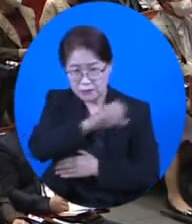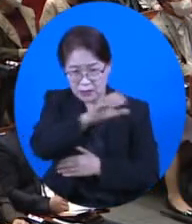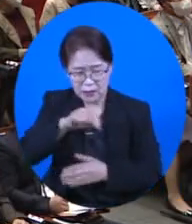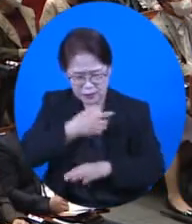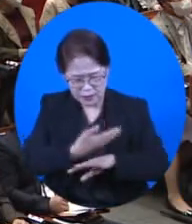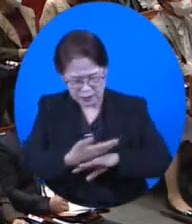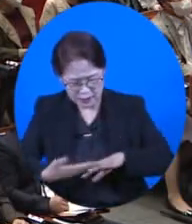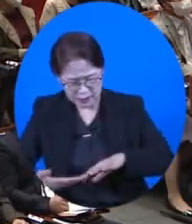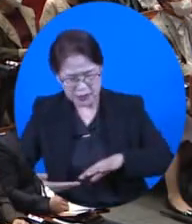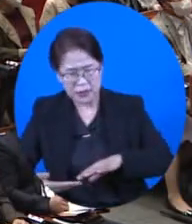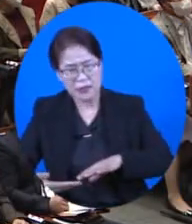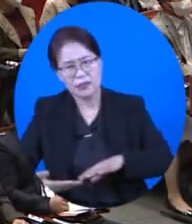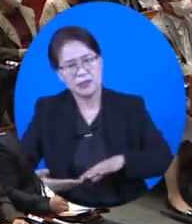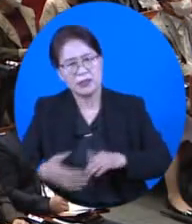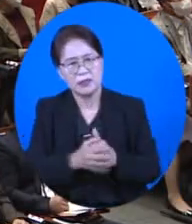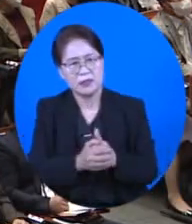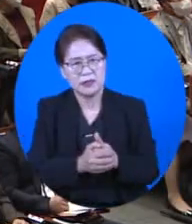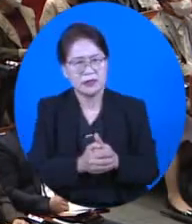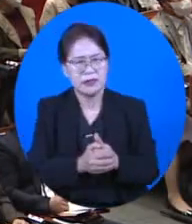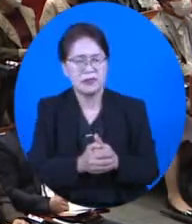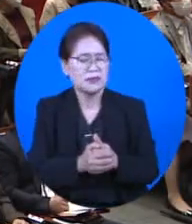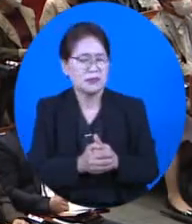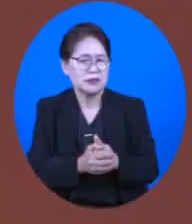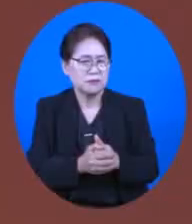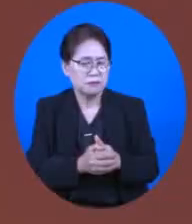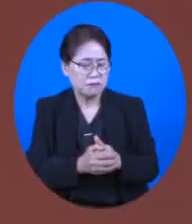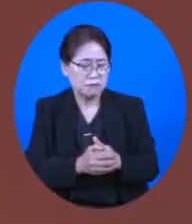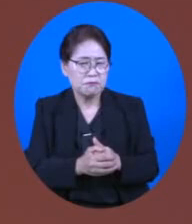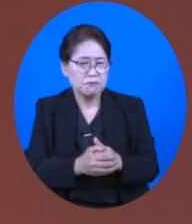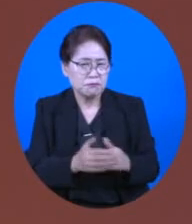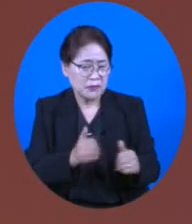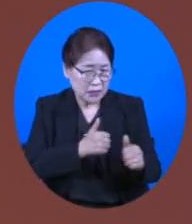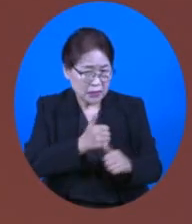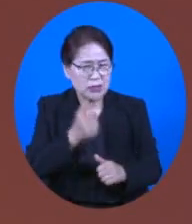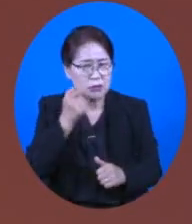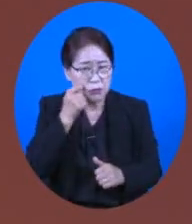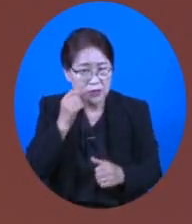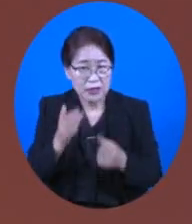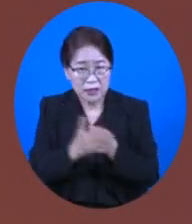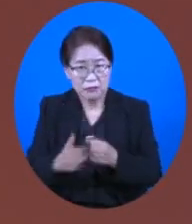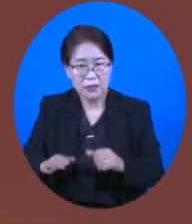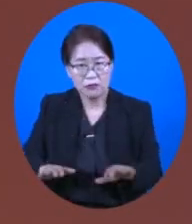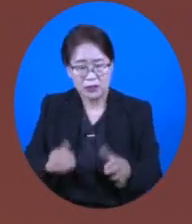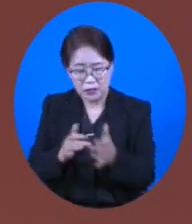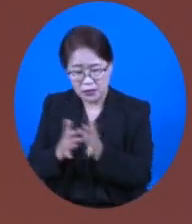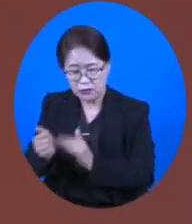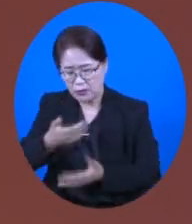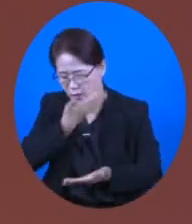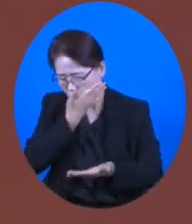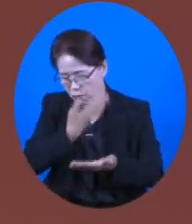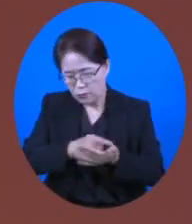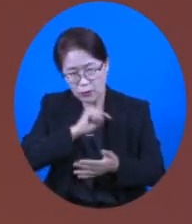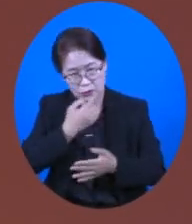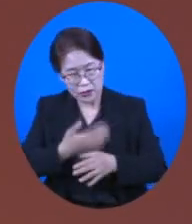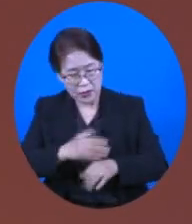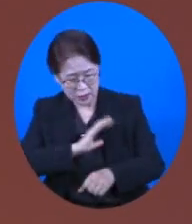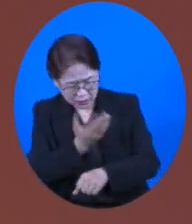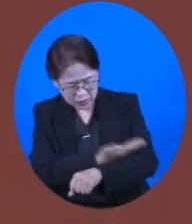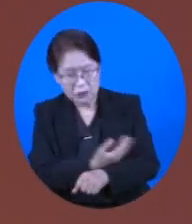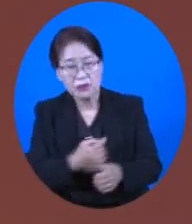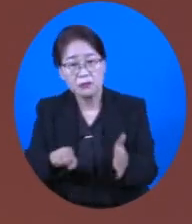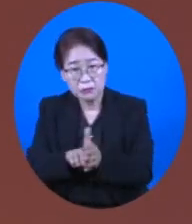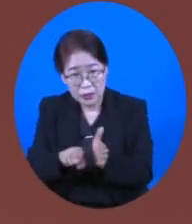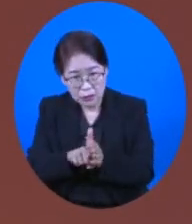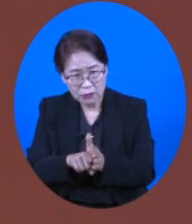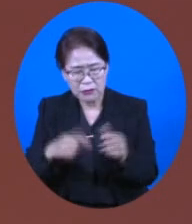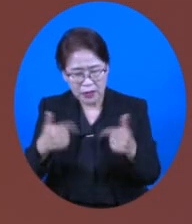흘리신 피 한 방울의 권세를 이길 수가 없습니다. 그러므로 여러분, 우리는 예수님의 보혈의 능력을 믿고